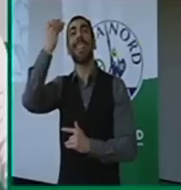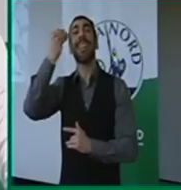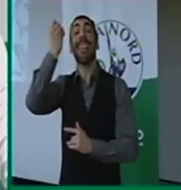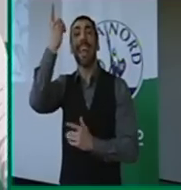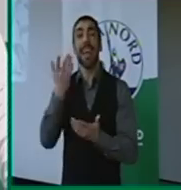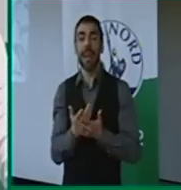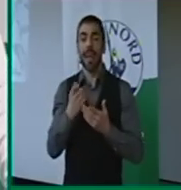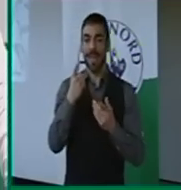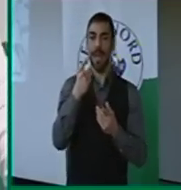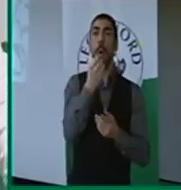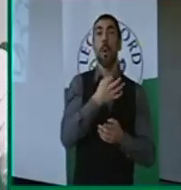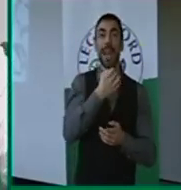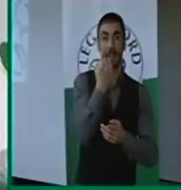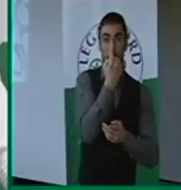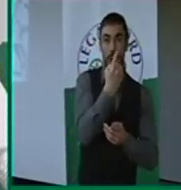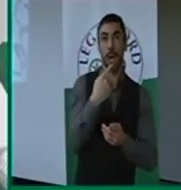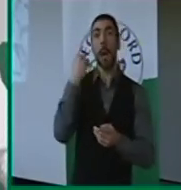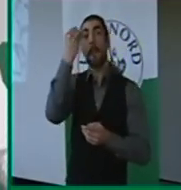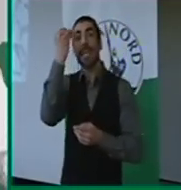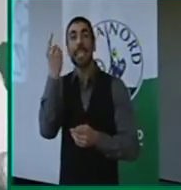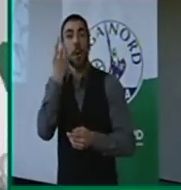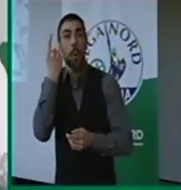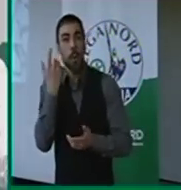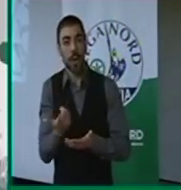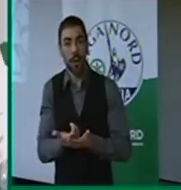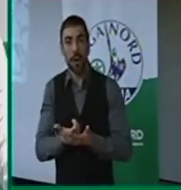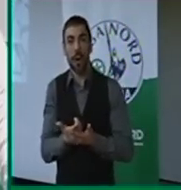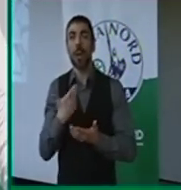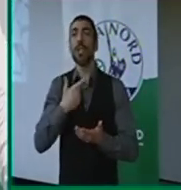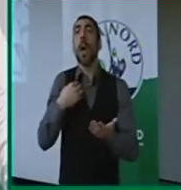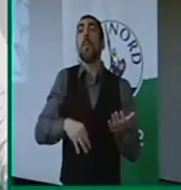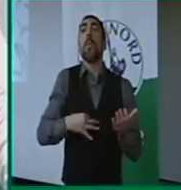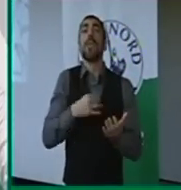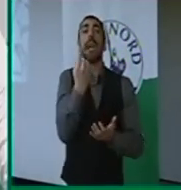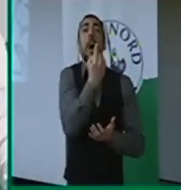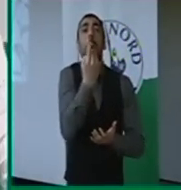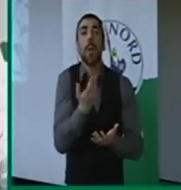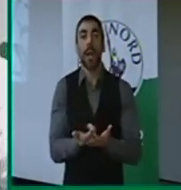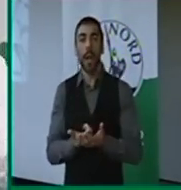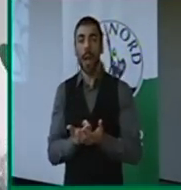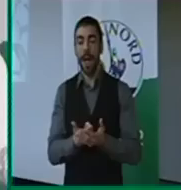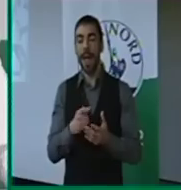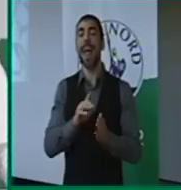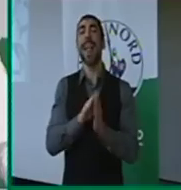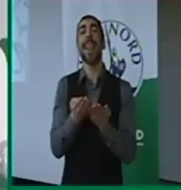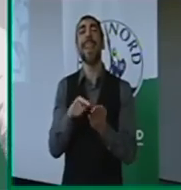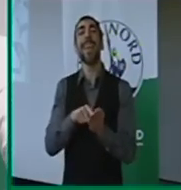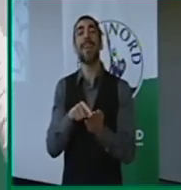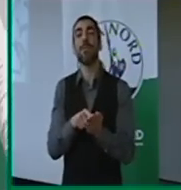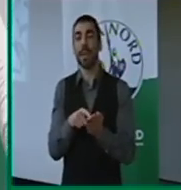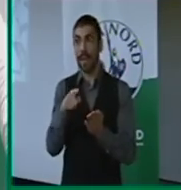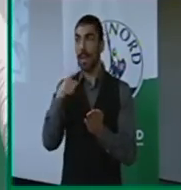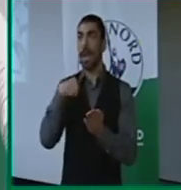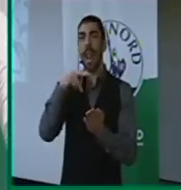pensiero unico c'è il vestito unico c'è la musica unica i libri ti dico io che